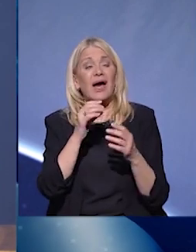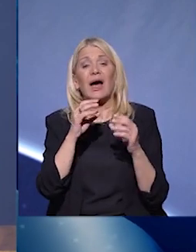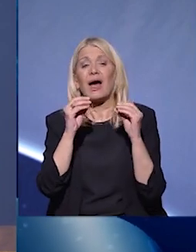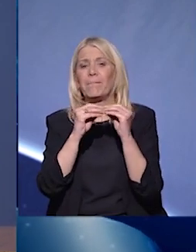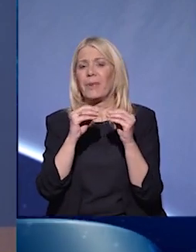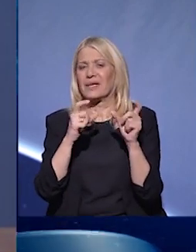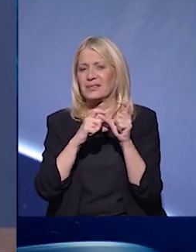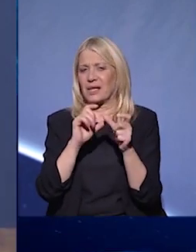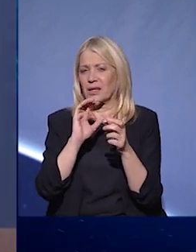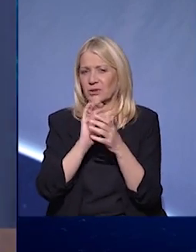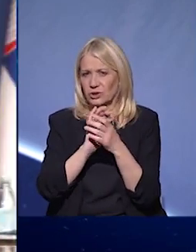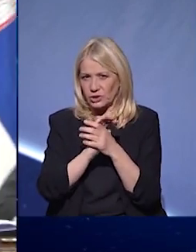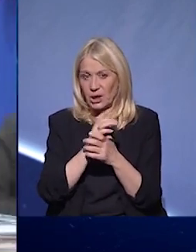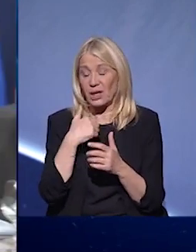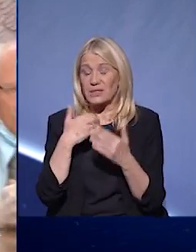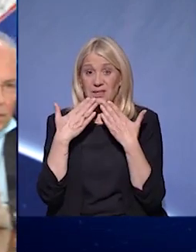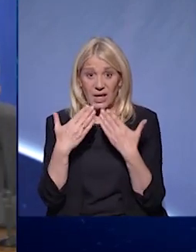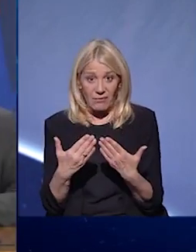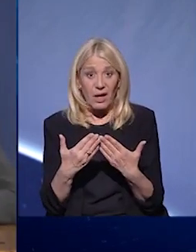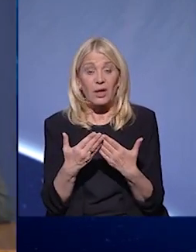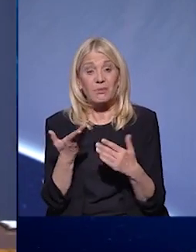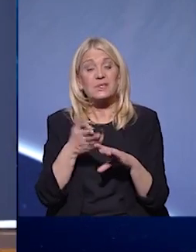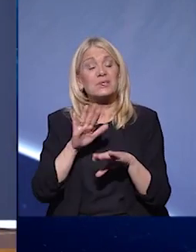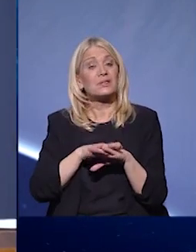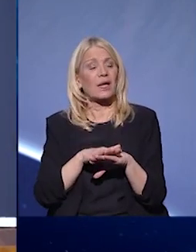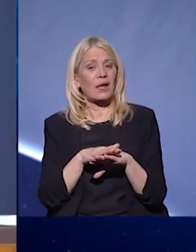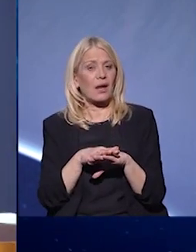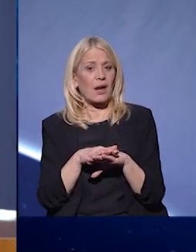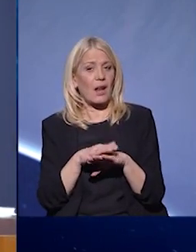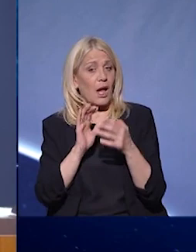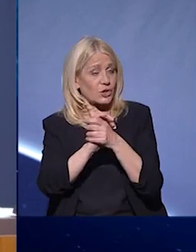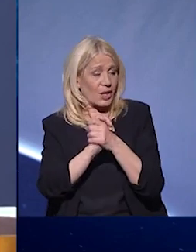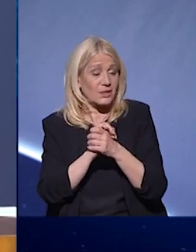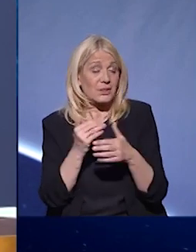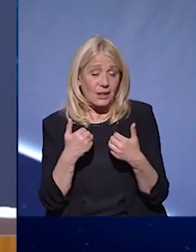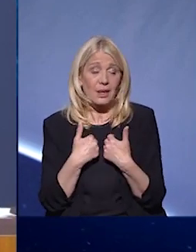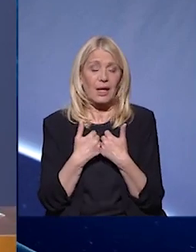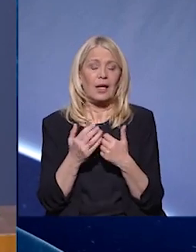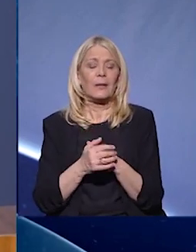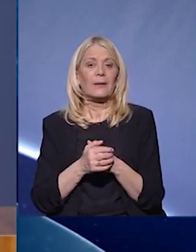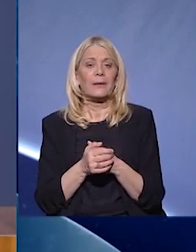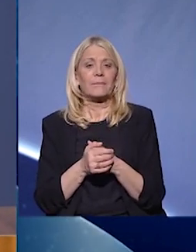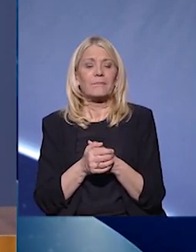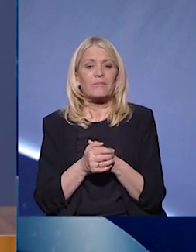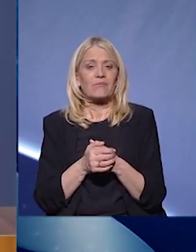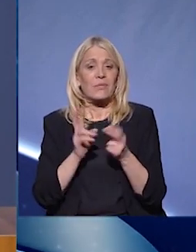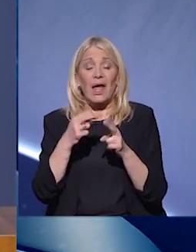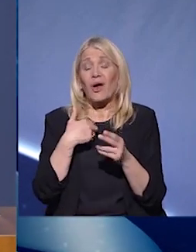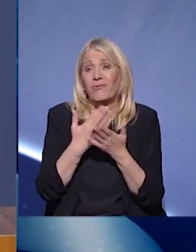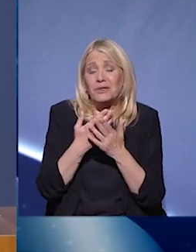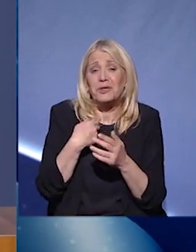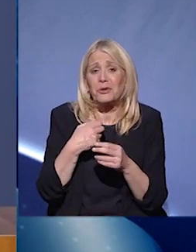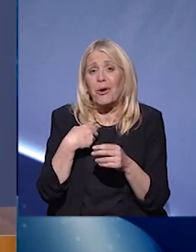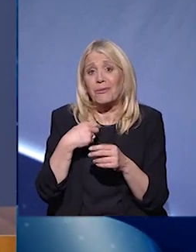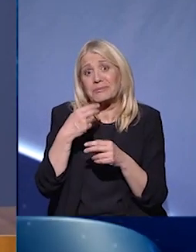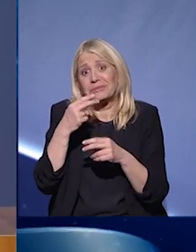Da, prvo zahvaljujem se na ovaj čestici, jel, ili kako već da zovem, meni